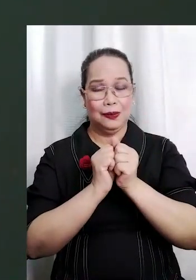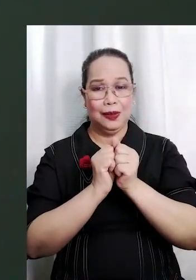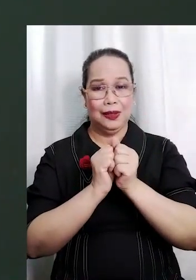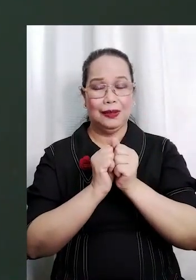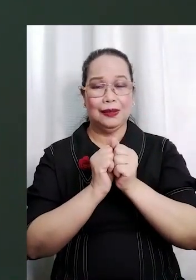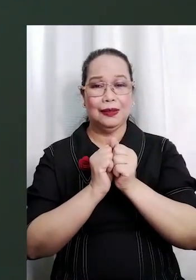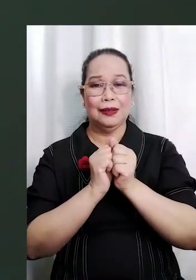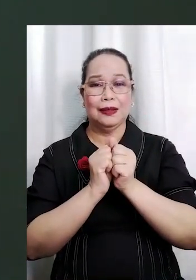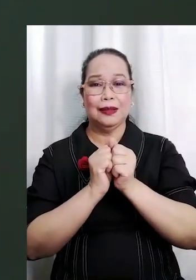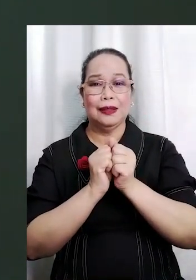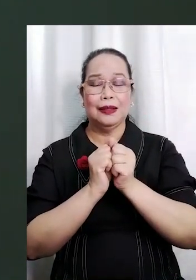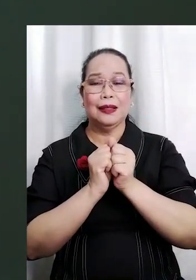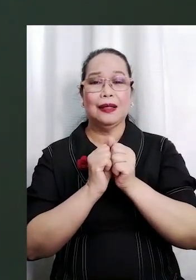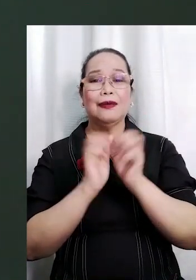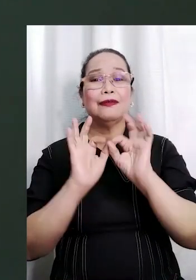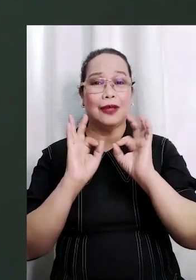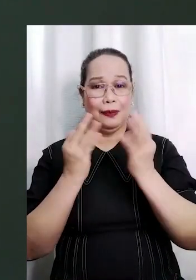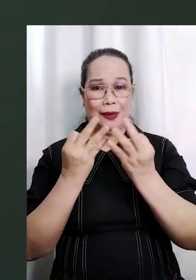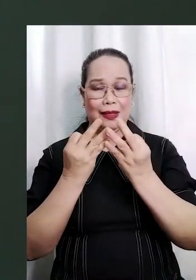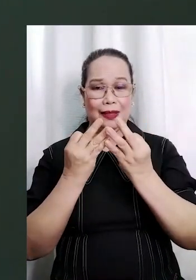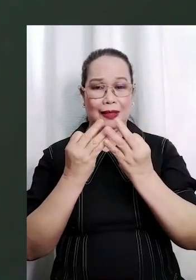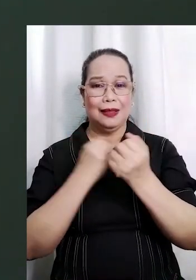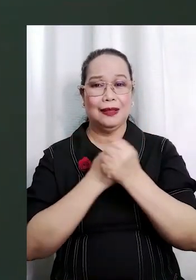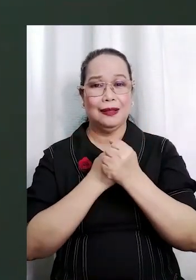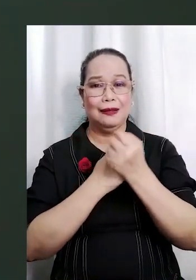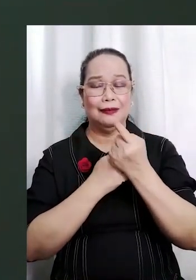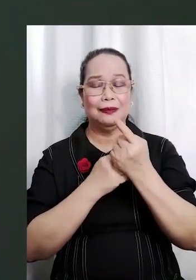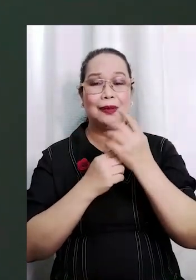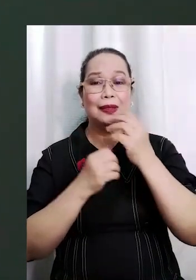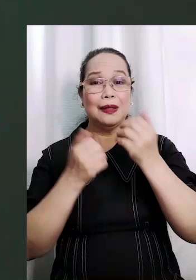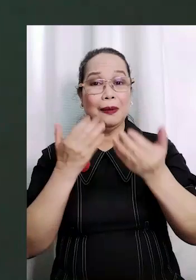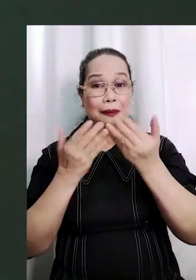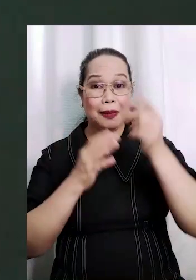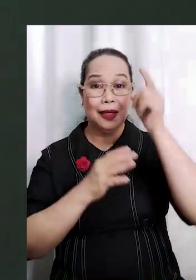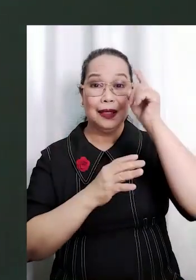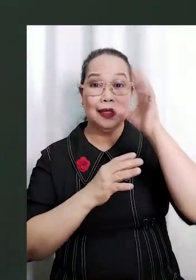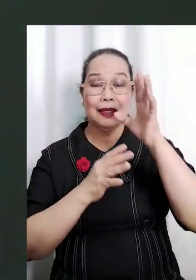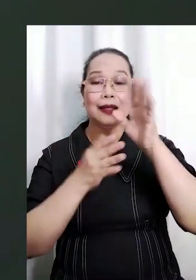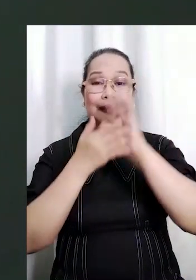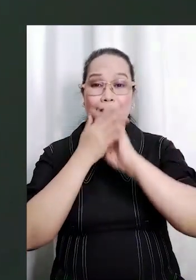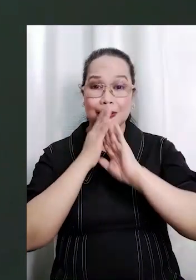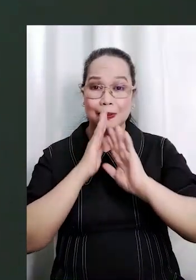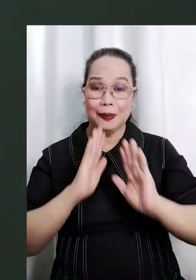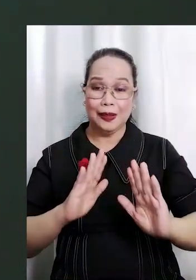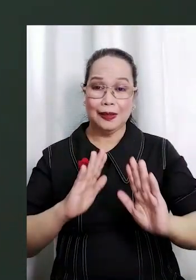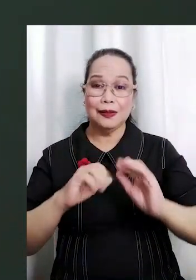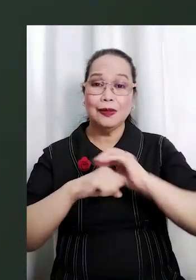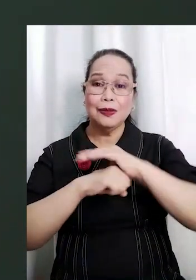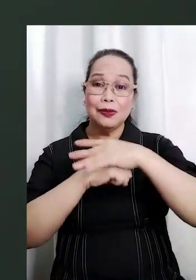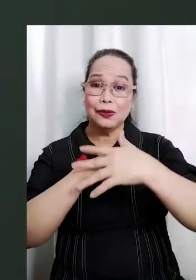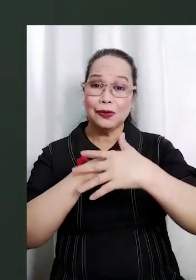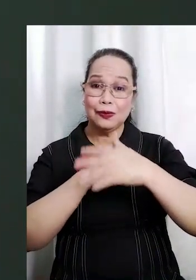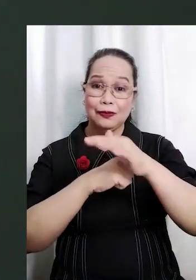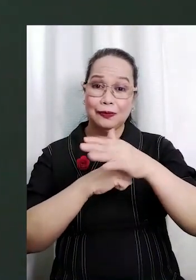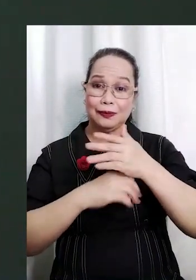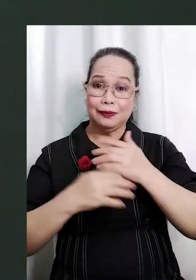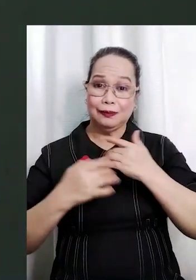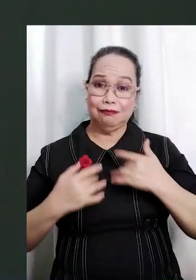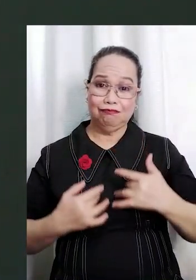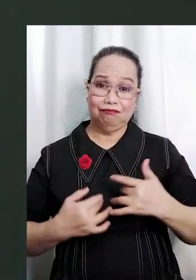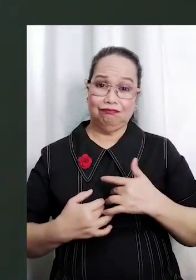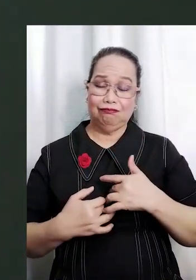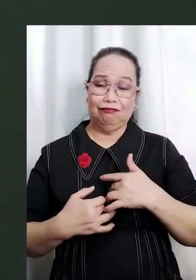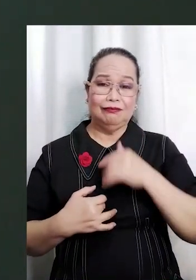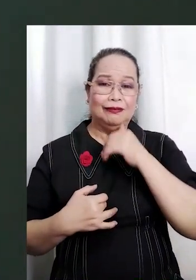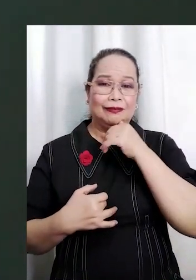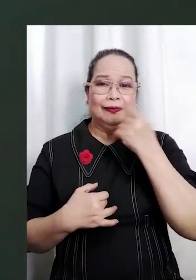nakasama ang kanilang mahal sa buhay. Well, may God's peace enfold your hearts at hindi lamang